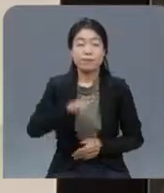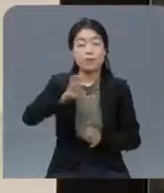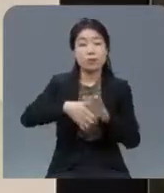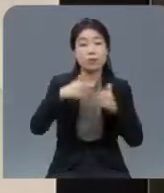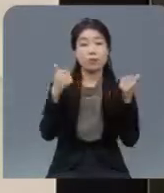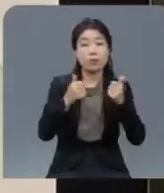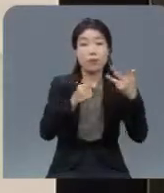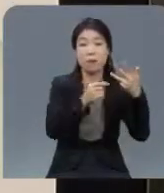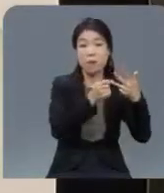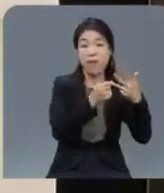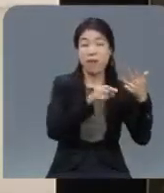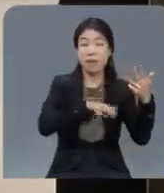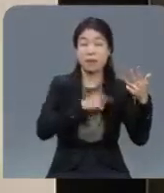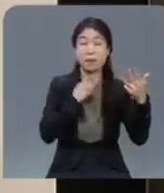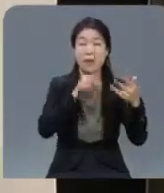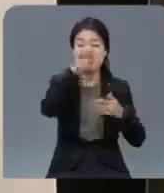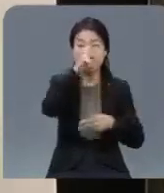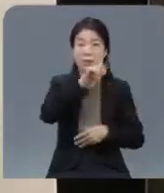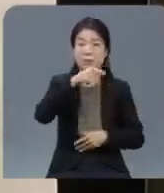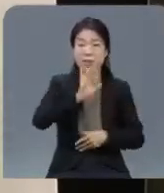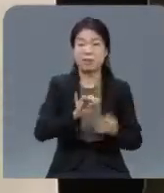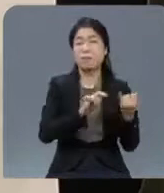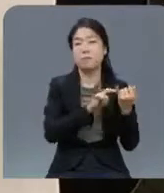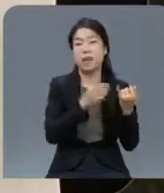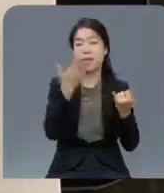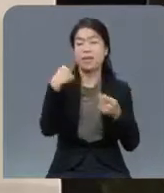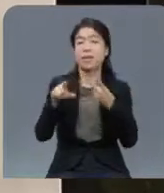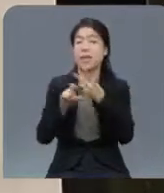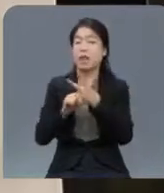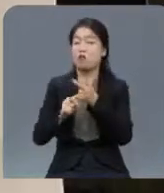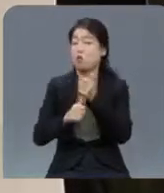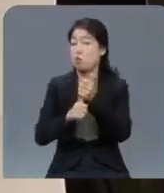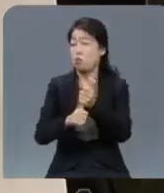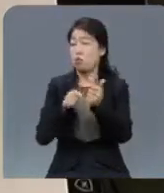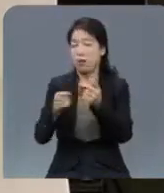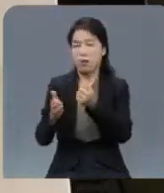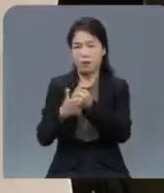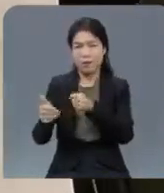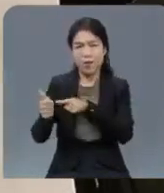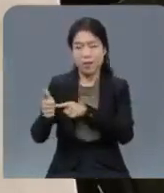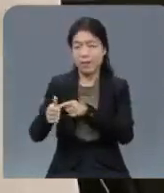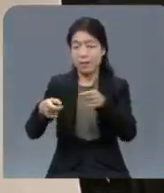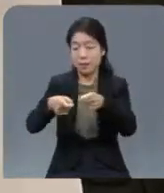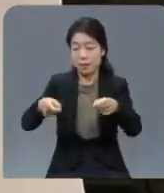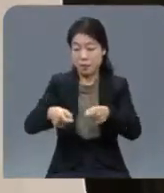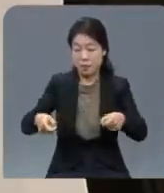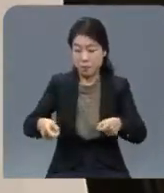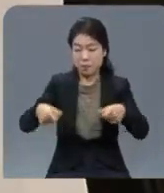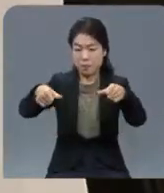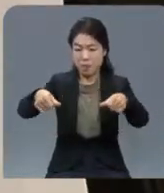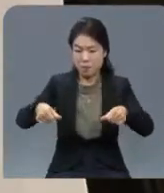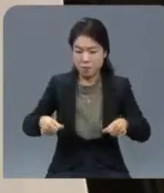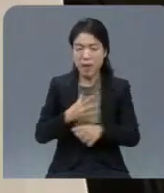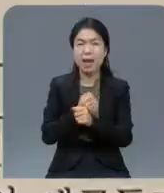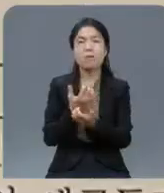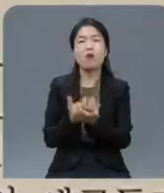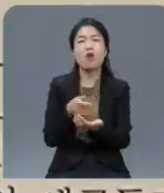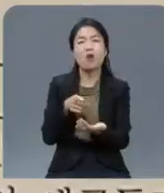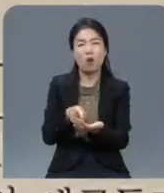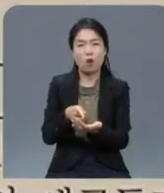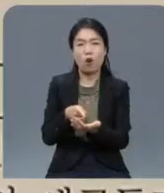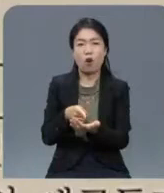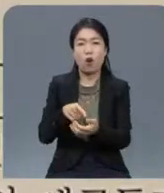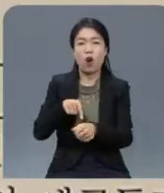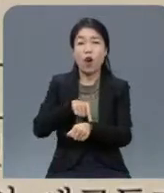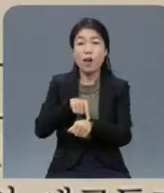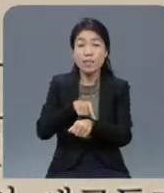광주시의회 8대 의원인 박미정 의원이 지난 2월 보좌관으로 인한 A씨와 작성한 표준 근로 계약서입니다. 근로시간은